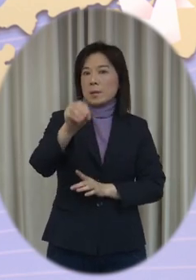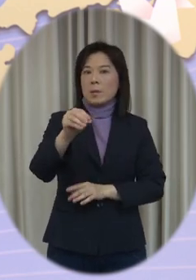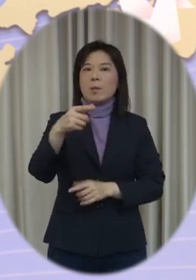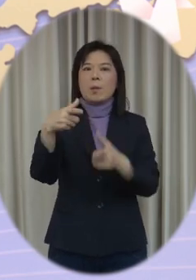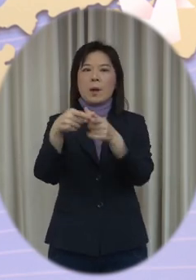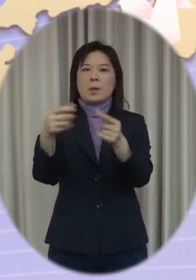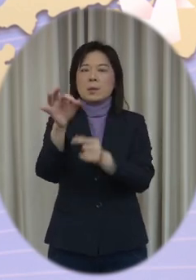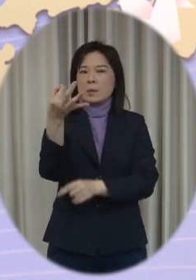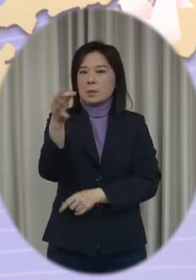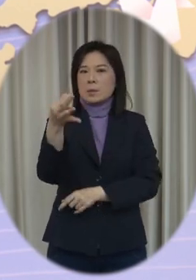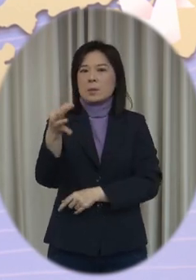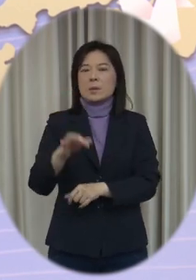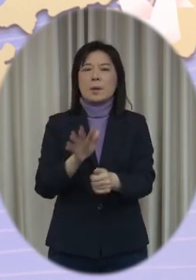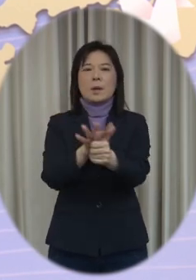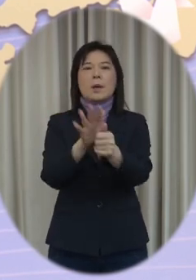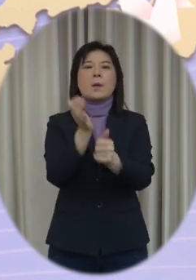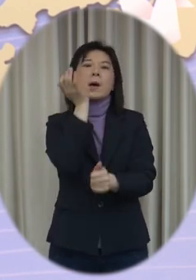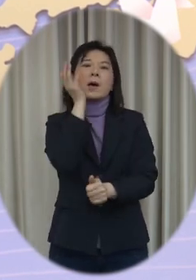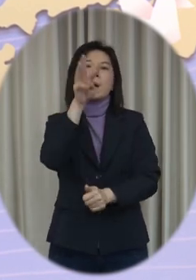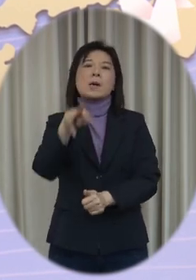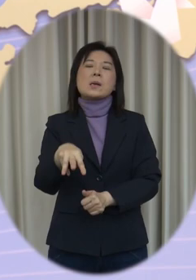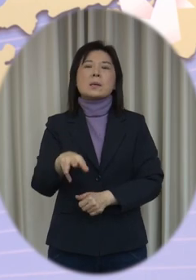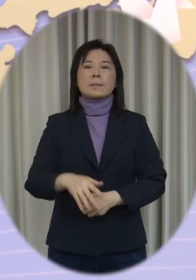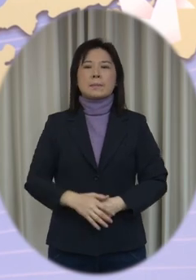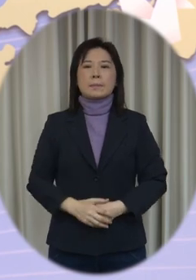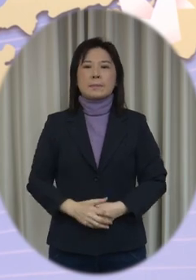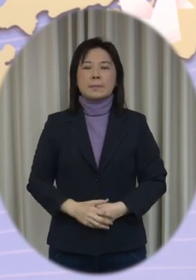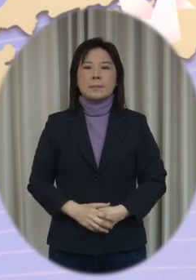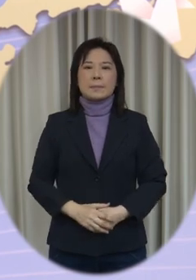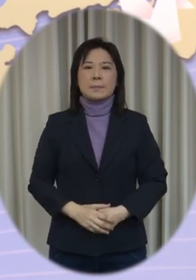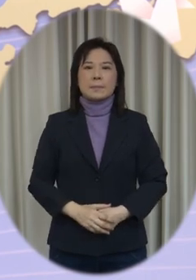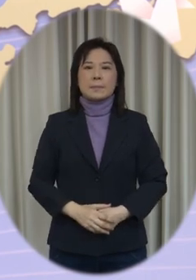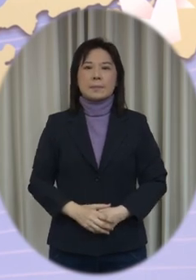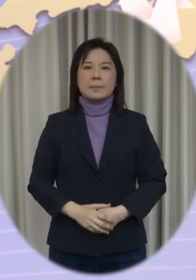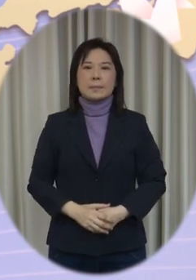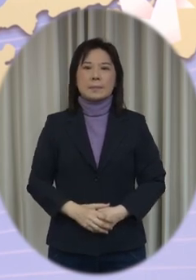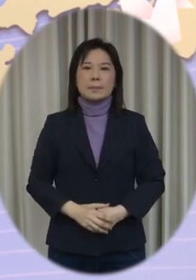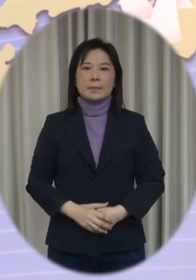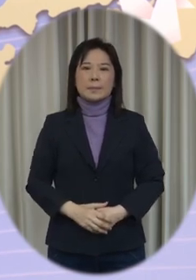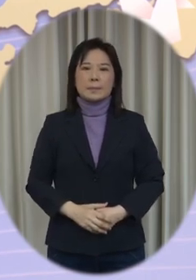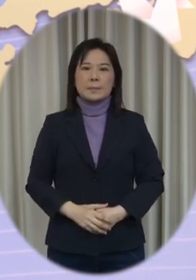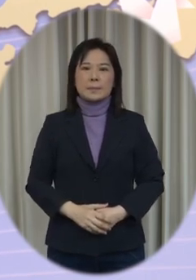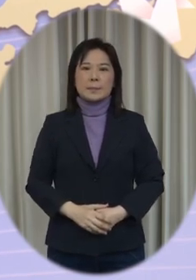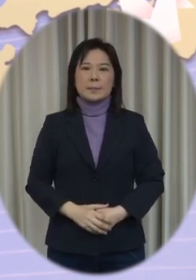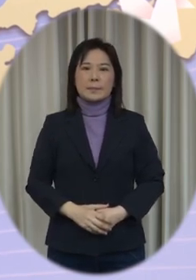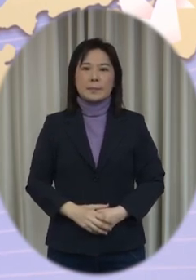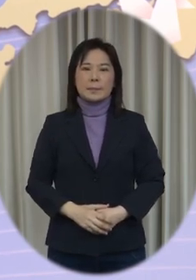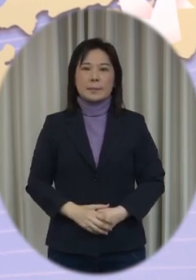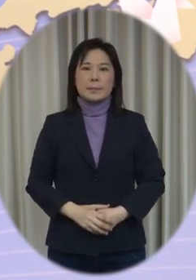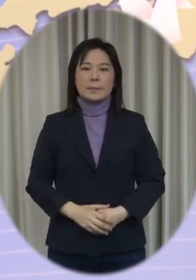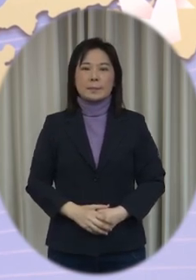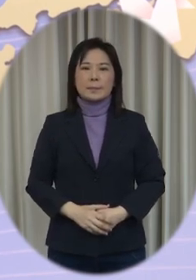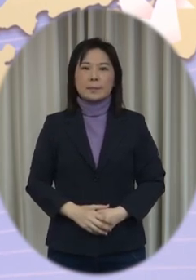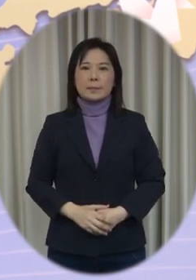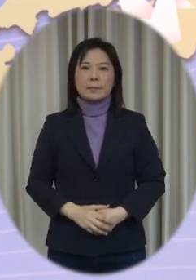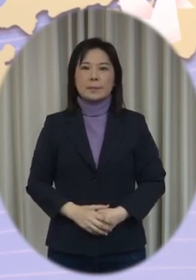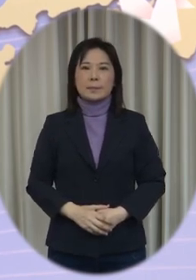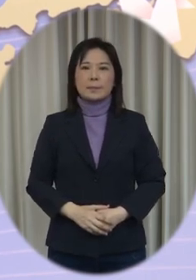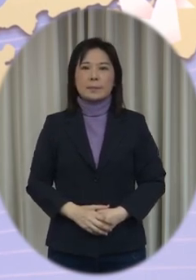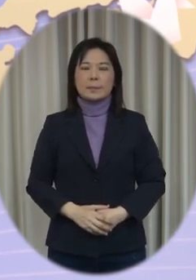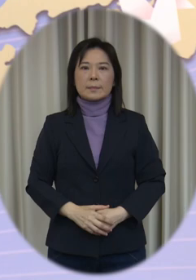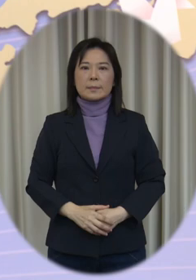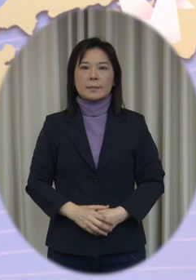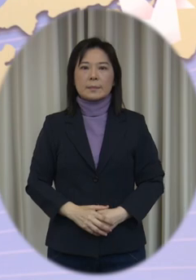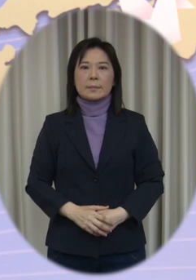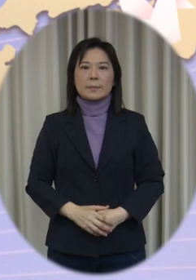款，协助石川县赈灾。 そして1月5日からは衛生福利部を窓口として民間